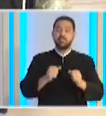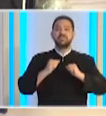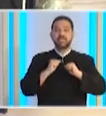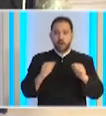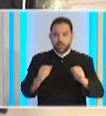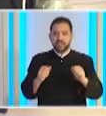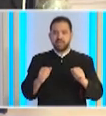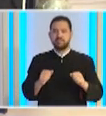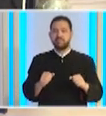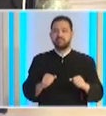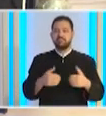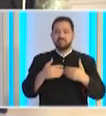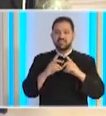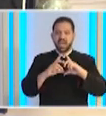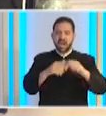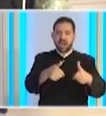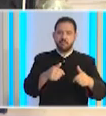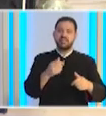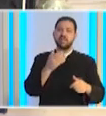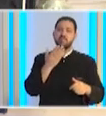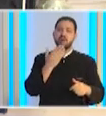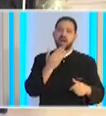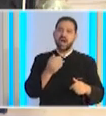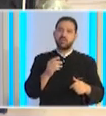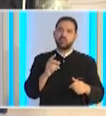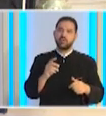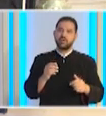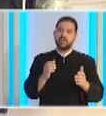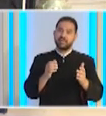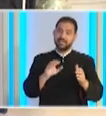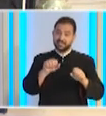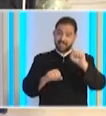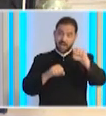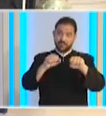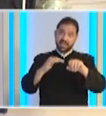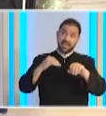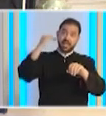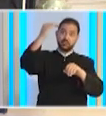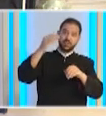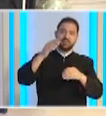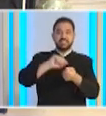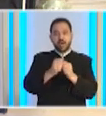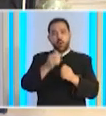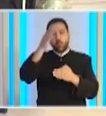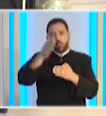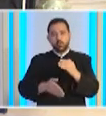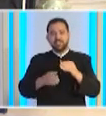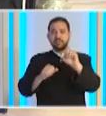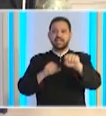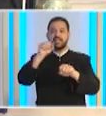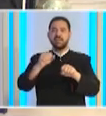să eliberăm păcatul, să ne curățim de păcate. Dar treptele superioare vorbesc, sau Sfinții Părinți vorbesc